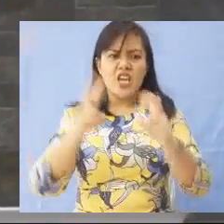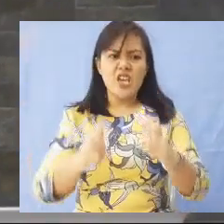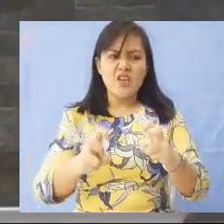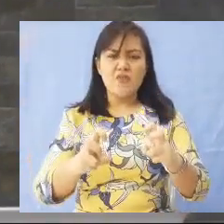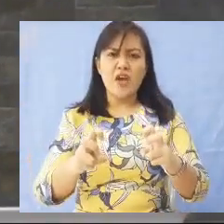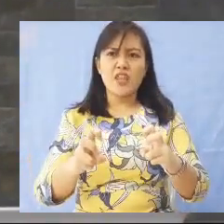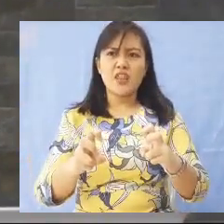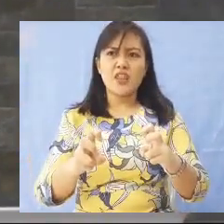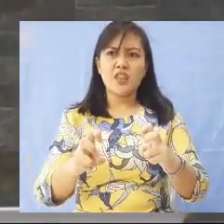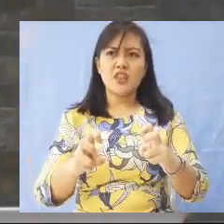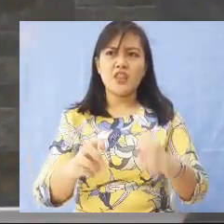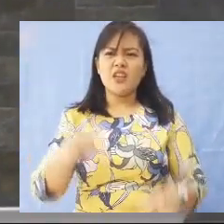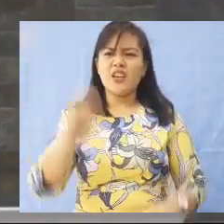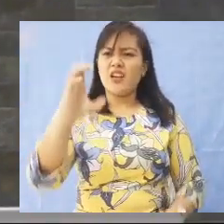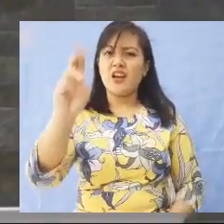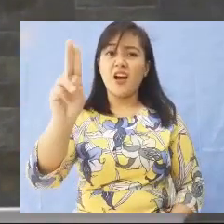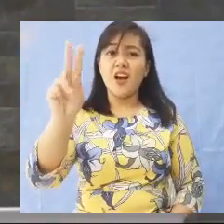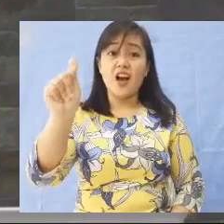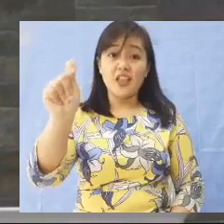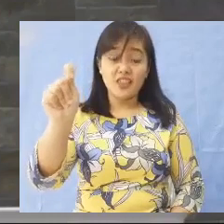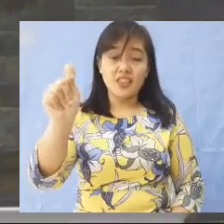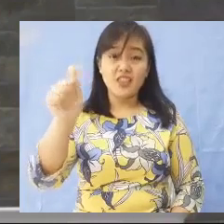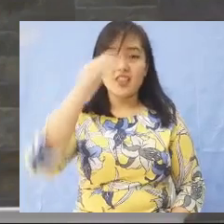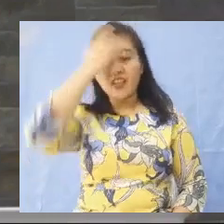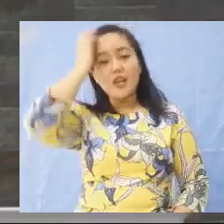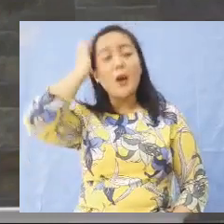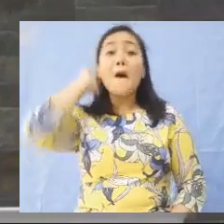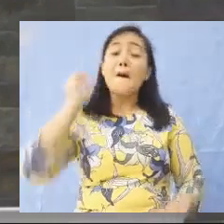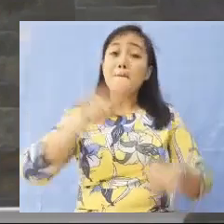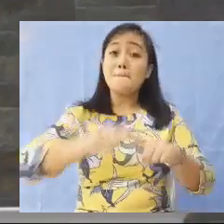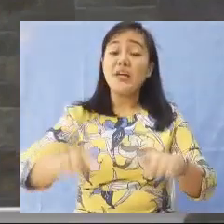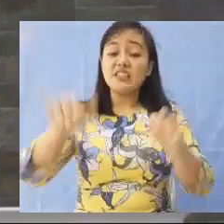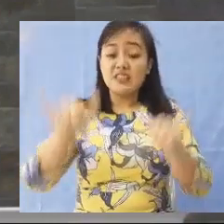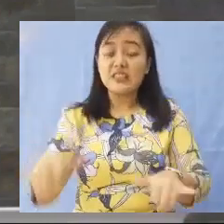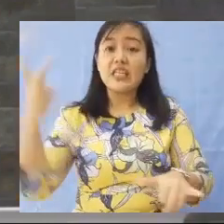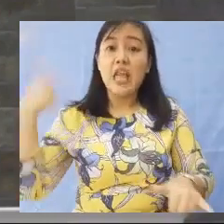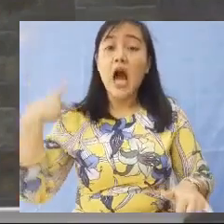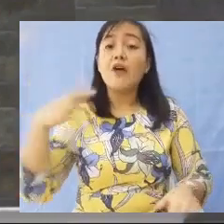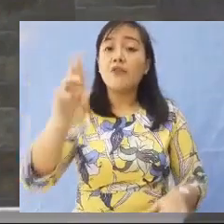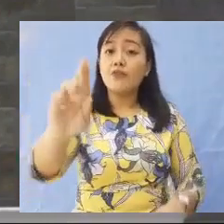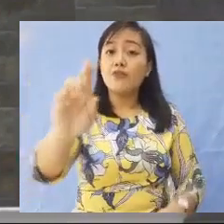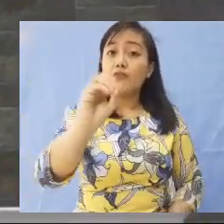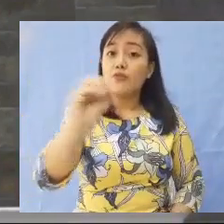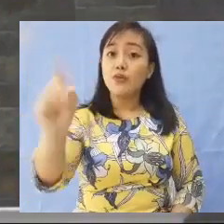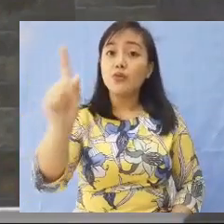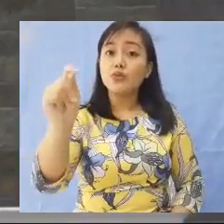man yung trunk, yung pinakakatawan niya, kung saan man ginamit.